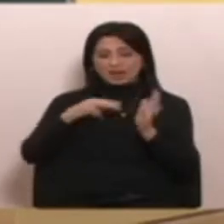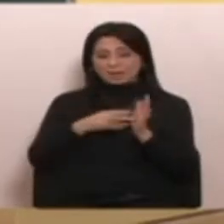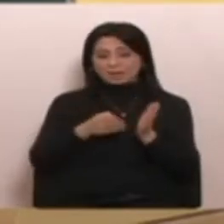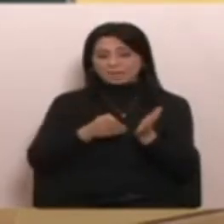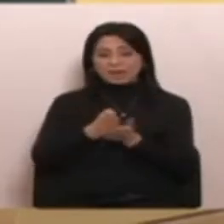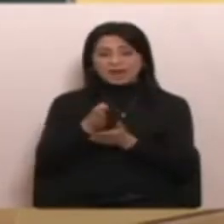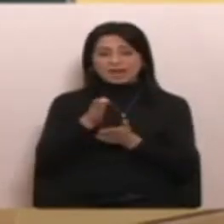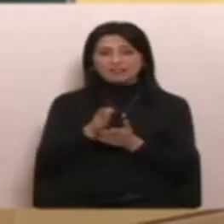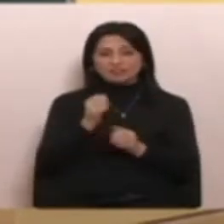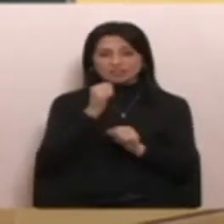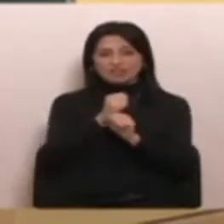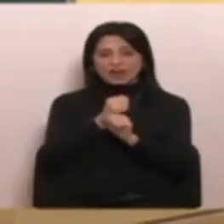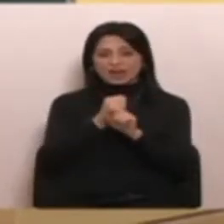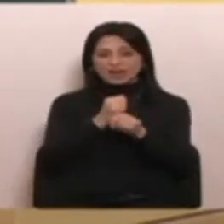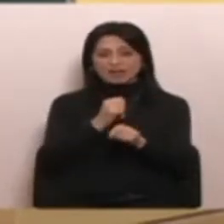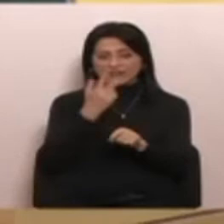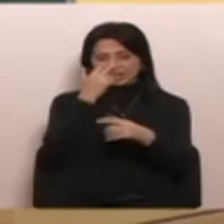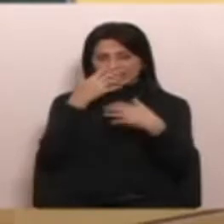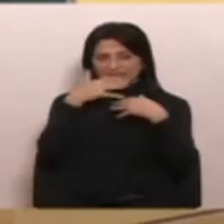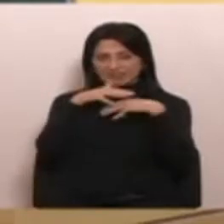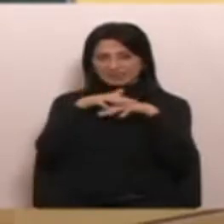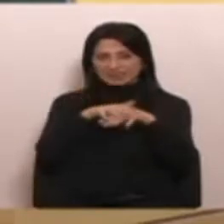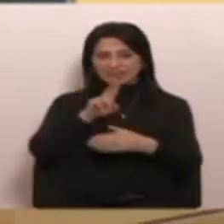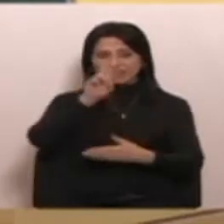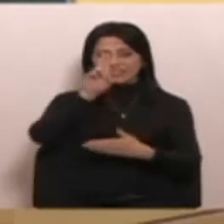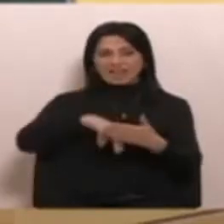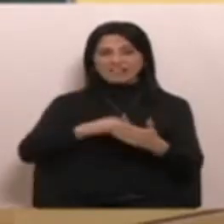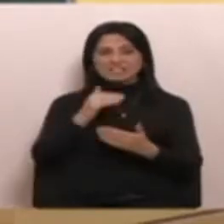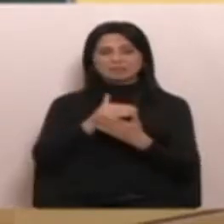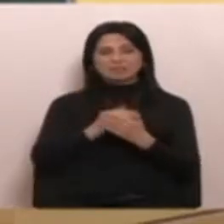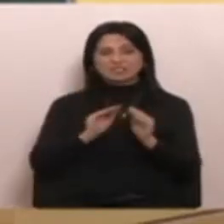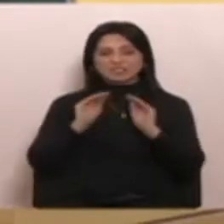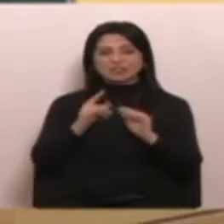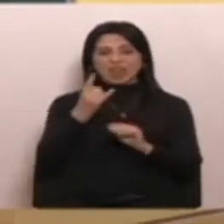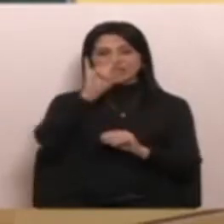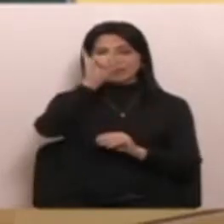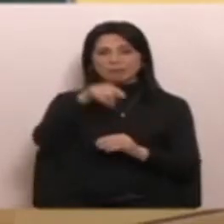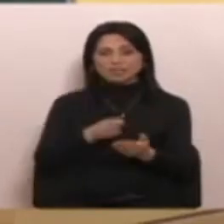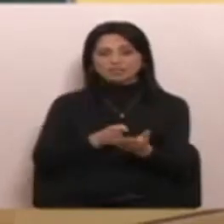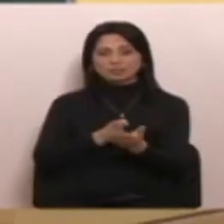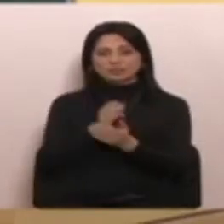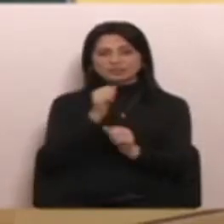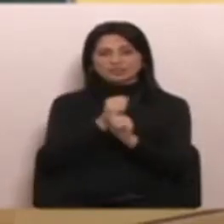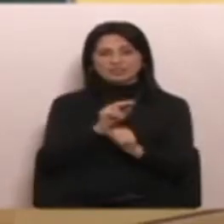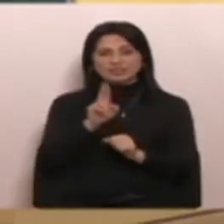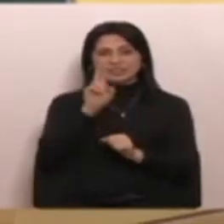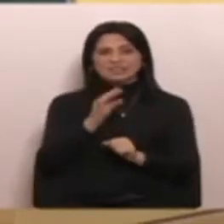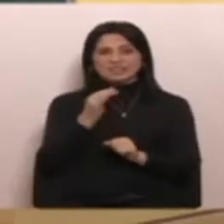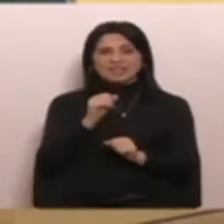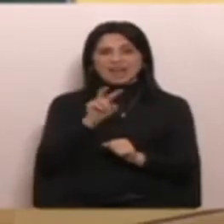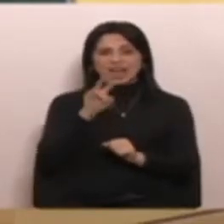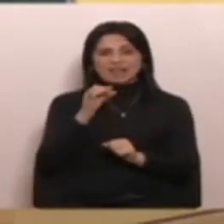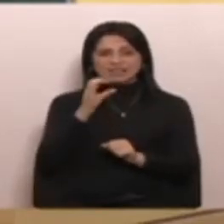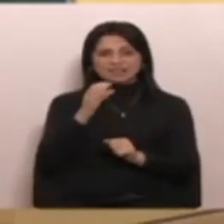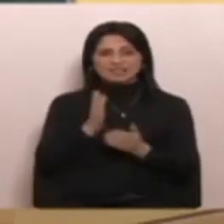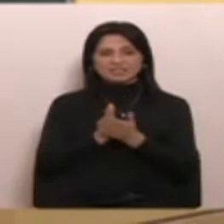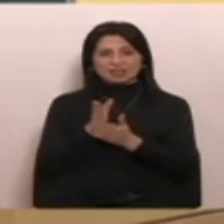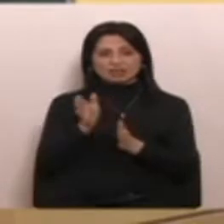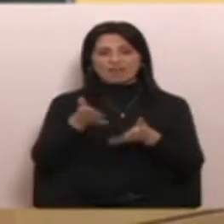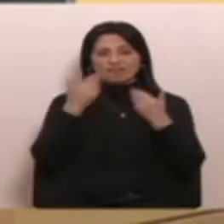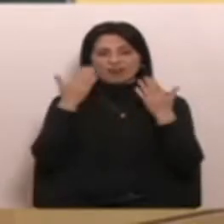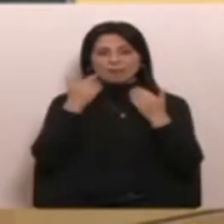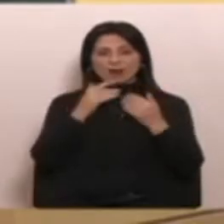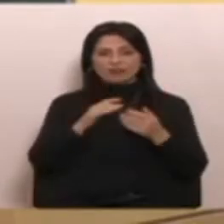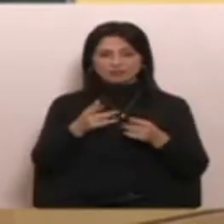ფარგლებში ვნერგავთ ინტეგრირებულ სალიცენზიო სისტემას, ანუ ერთი ფანჯის პრინციპი ინერგება წიაღის სექტორში. ვამარტივებთ